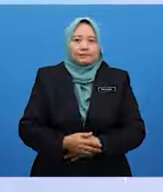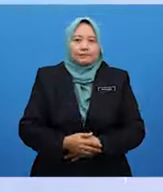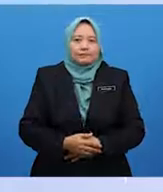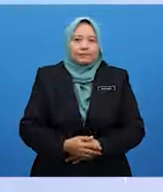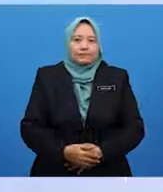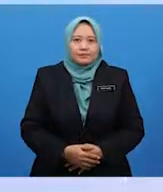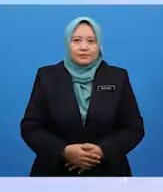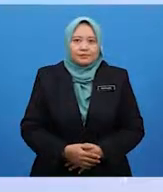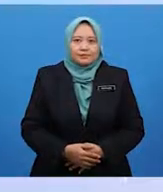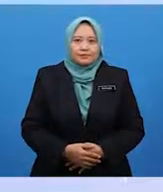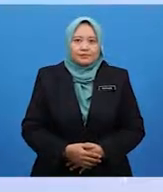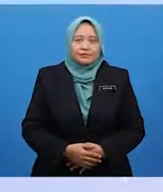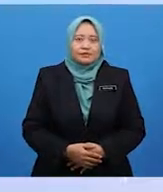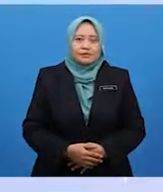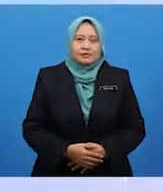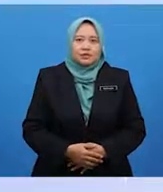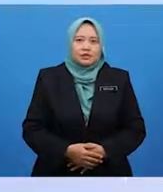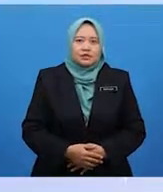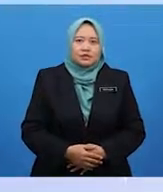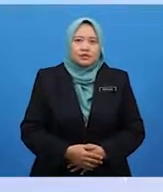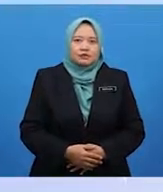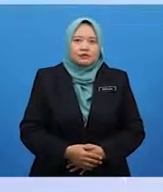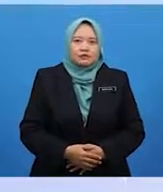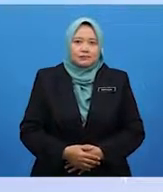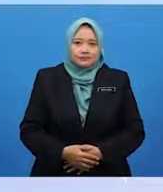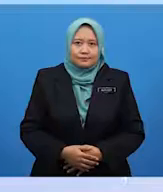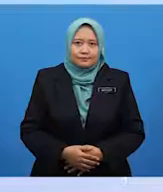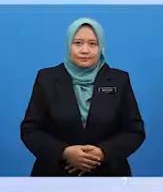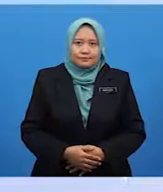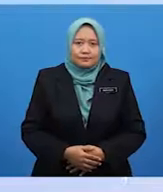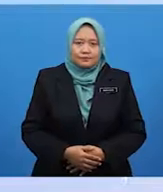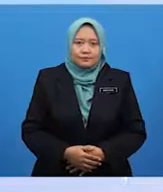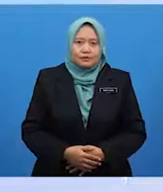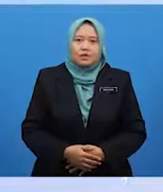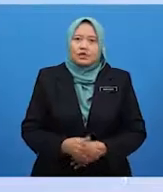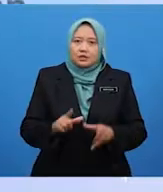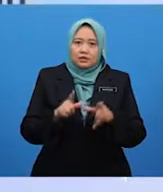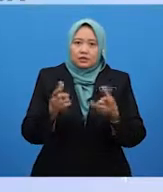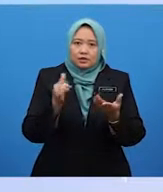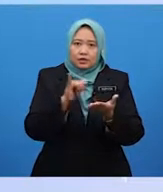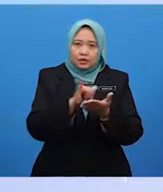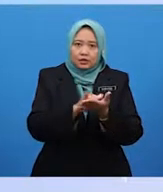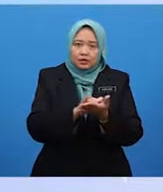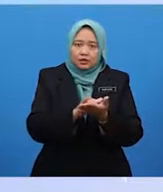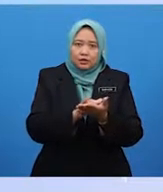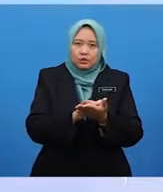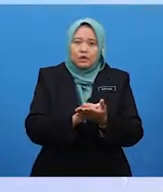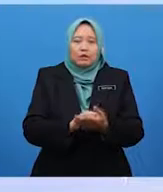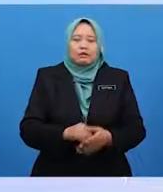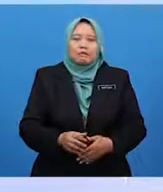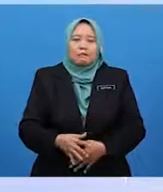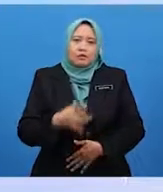terhadap satu hasil seni. Itulah nilai keindahan sebenar. Selain itu, Winckelmann pula berpendapat